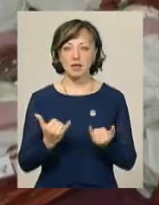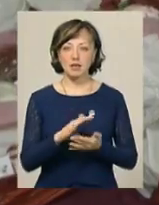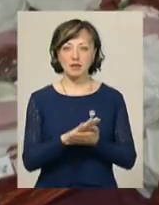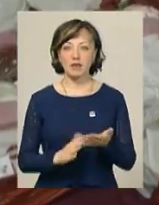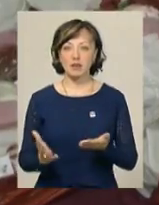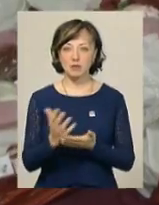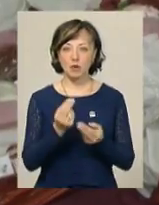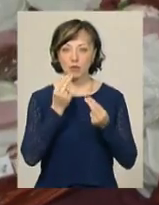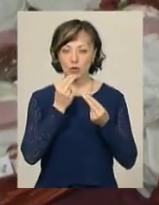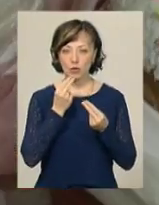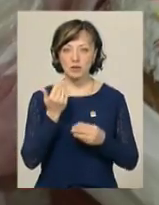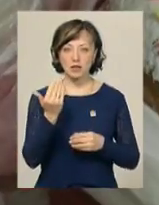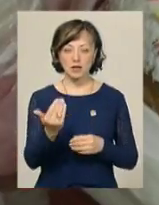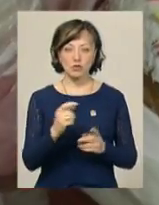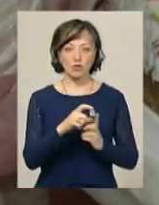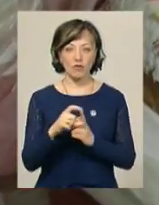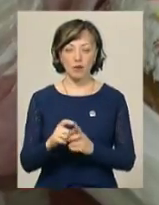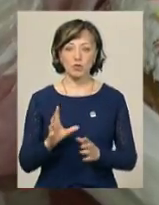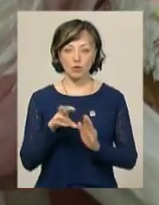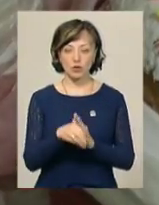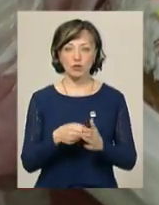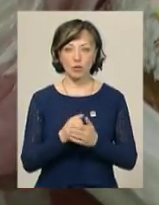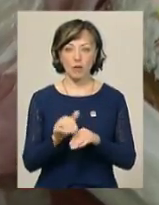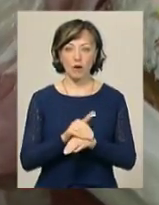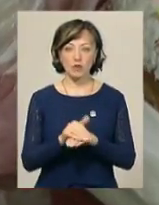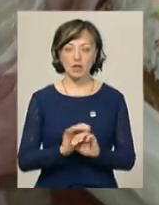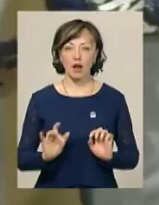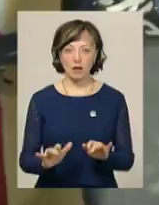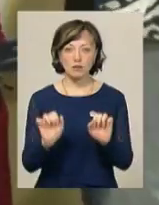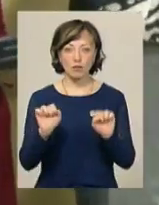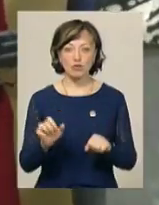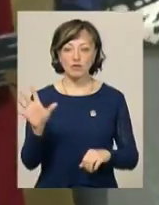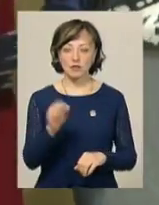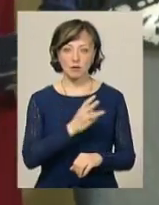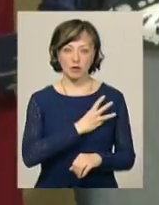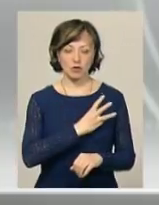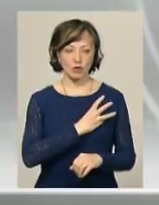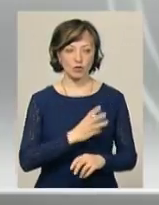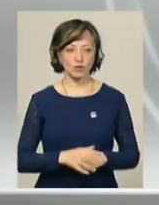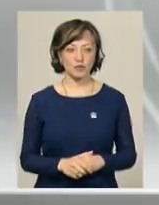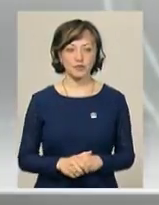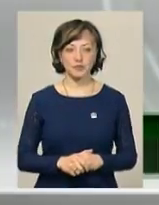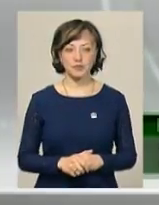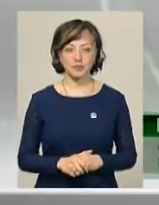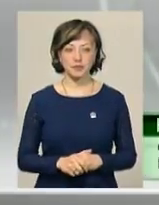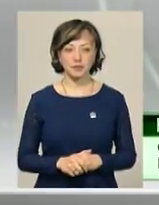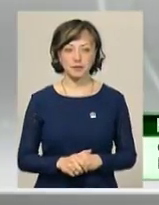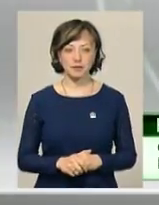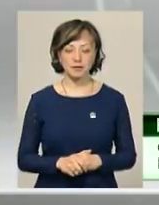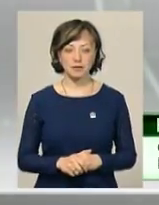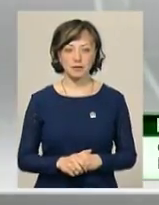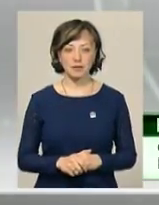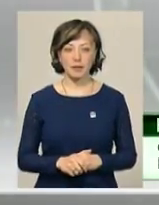збір продуктів. За словами Юлії Житкевич, долучитись до благодійної акції можуть всі охочі. Ця